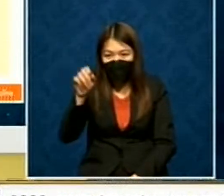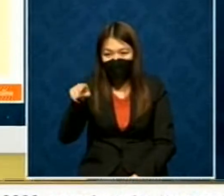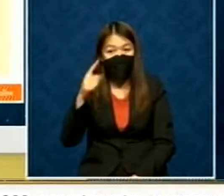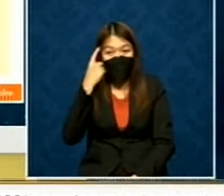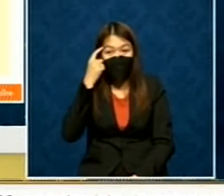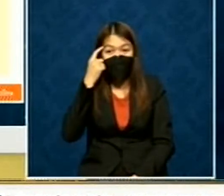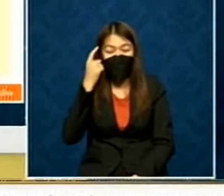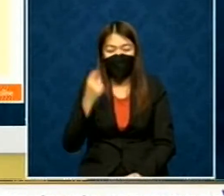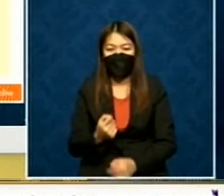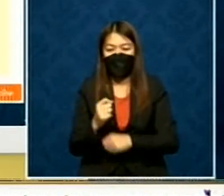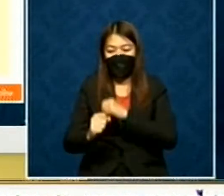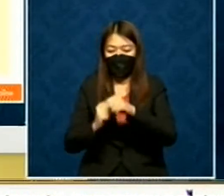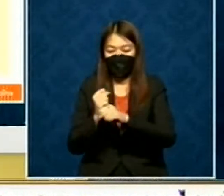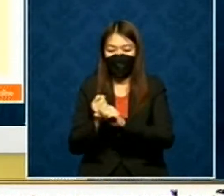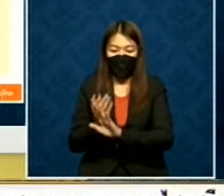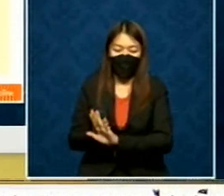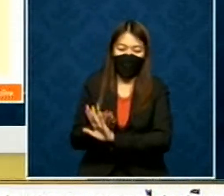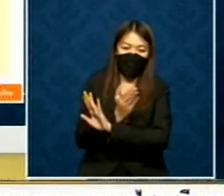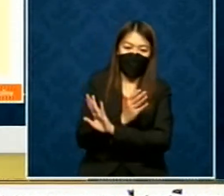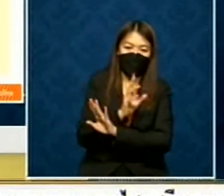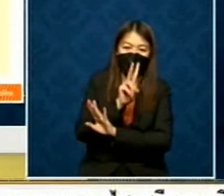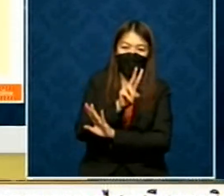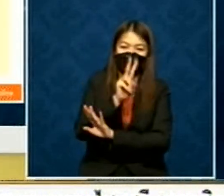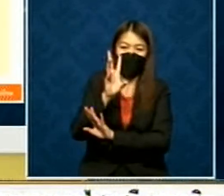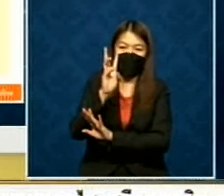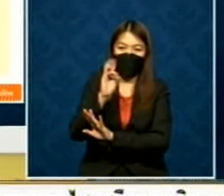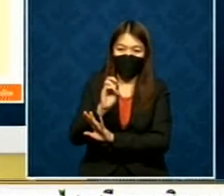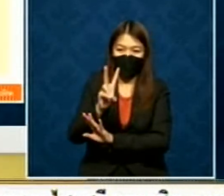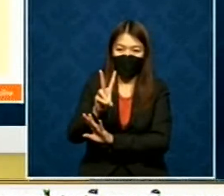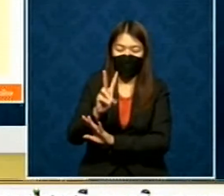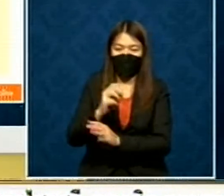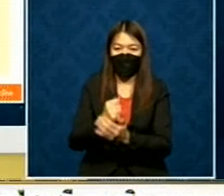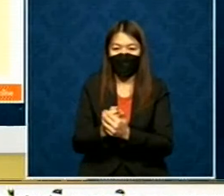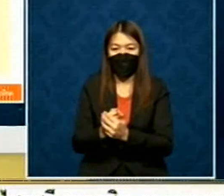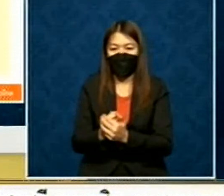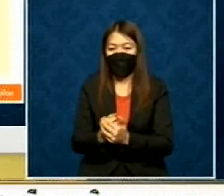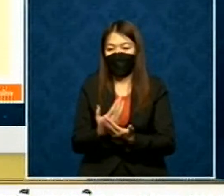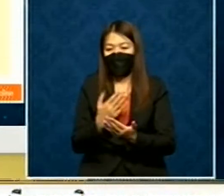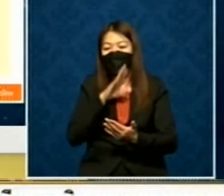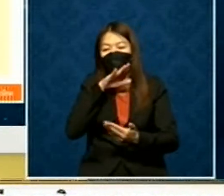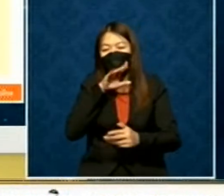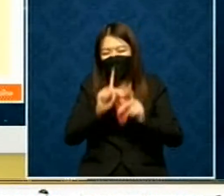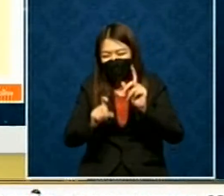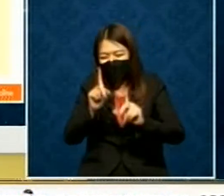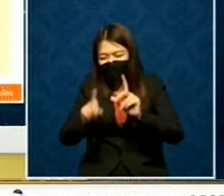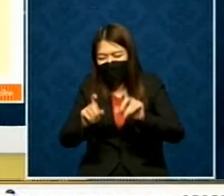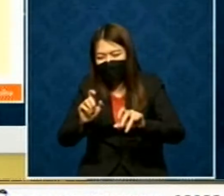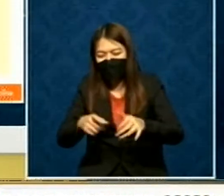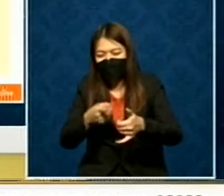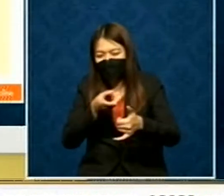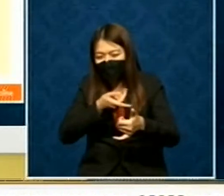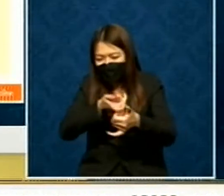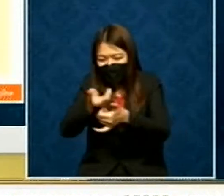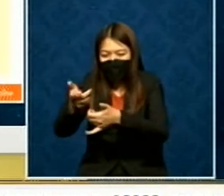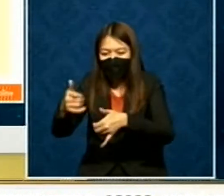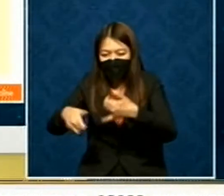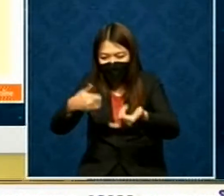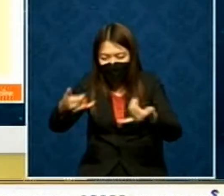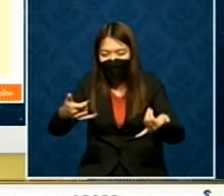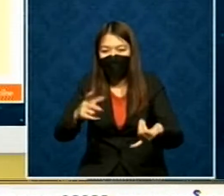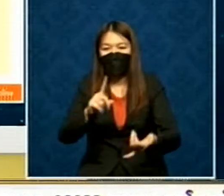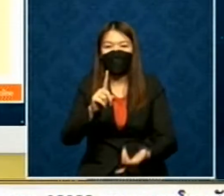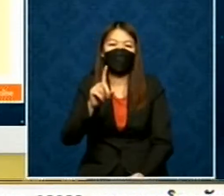นะครับ ประเทศไยไม่เคยทำลายหมูด้โลกเพิส หลกแนตัวมาก่อนโลกเพรส เปโกประจำถีน มีวัซีน